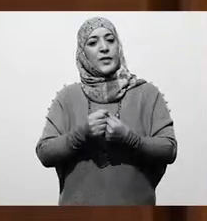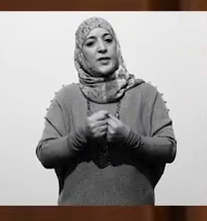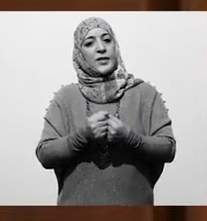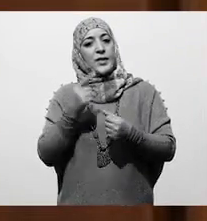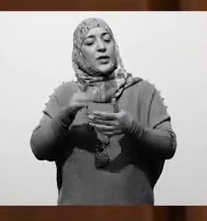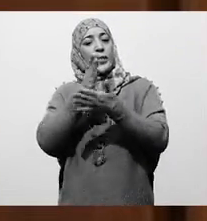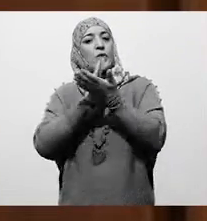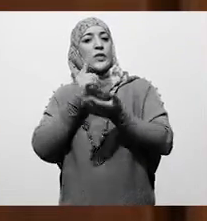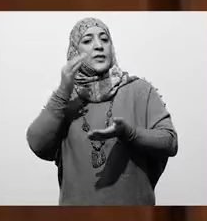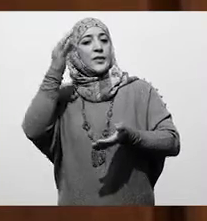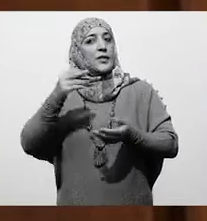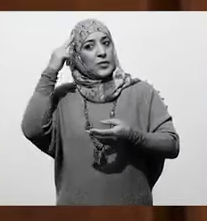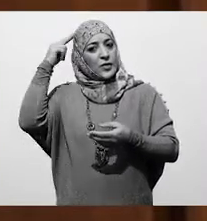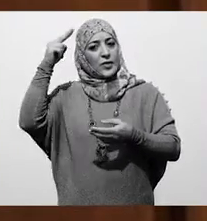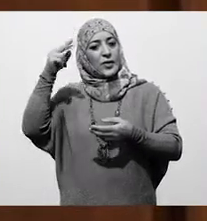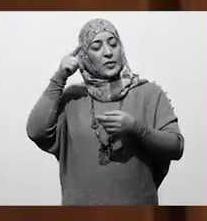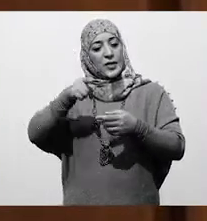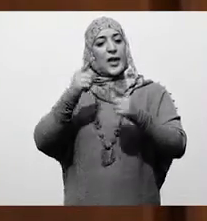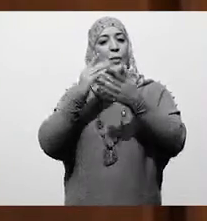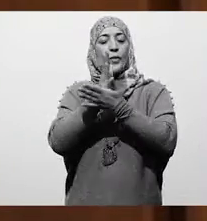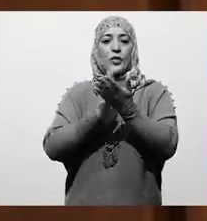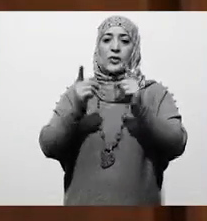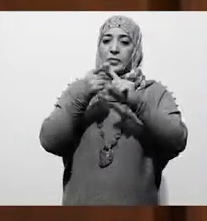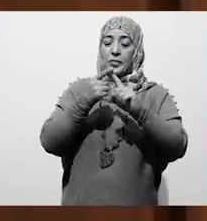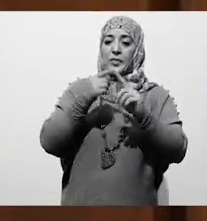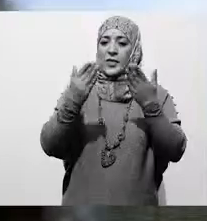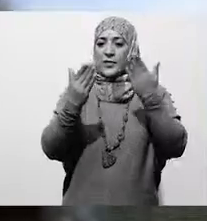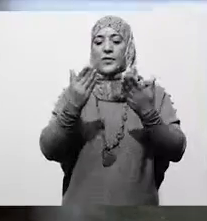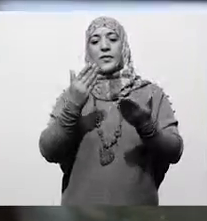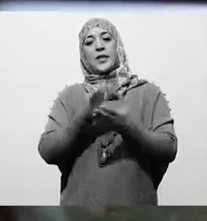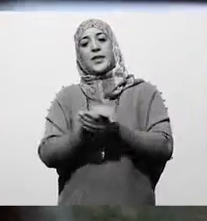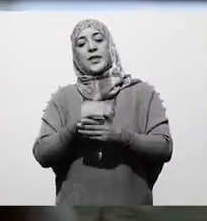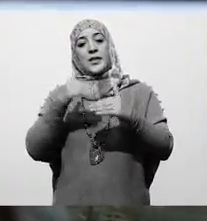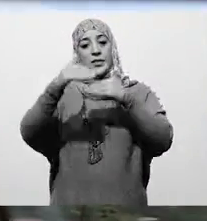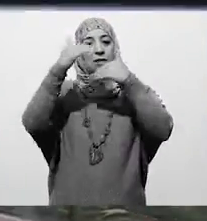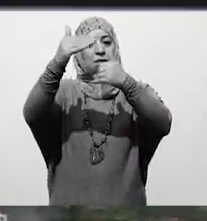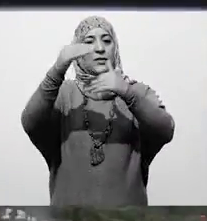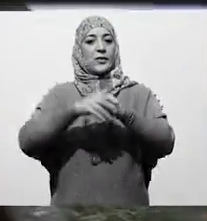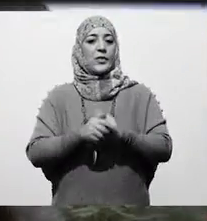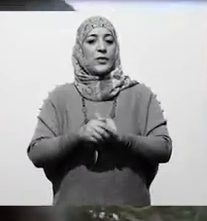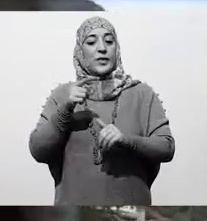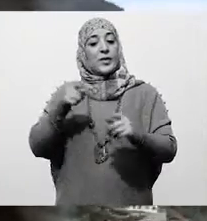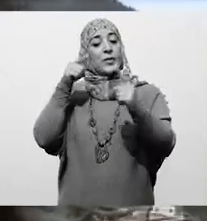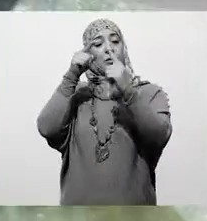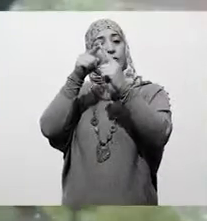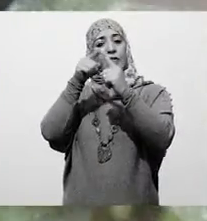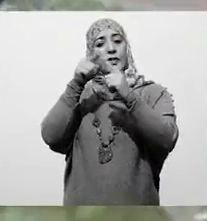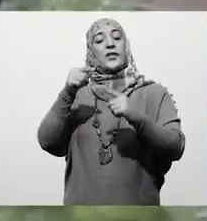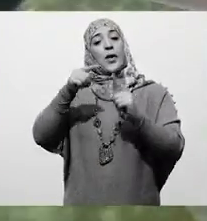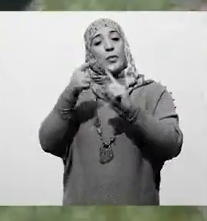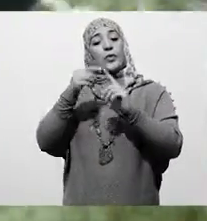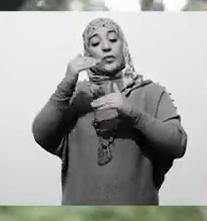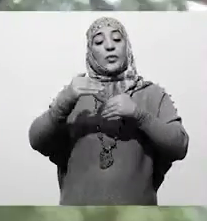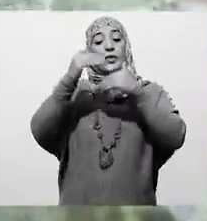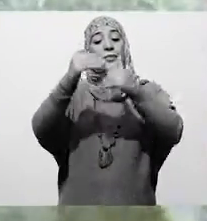projet d'Essaïd lui-même, nous espérons que ce soit aussi un peu le palier pour passer à autre chose. Voilà, l'objectif donc c'est de continuer